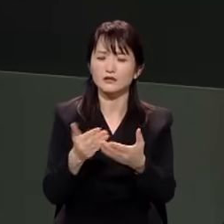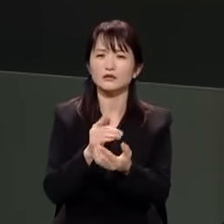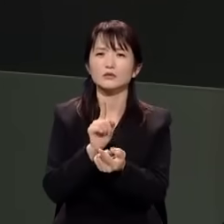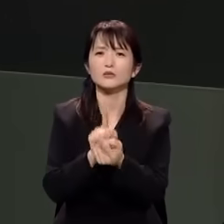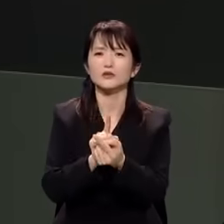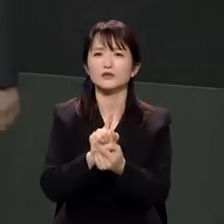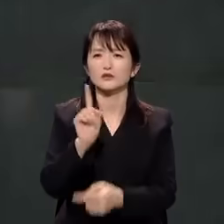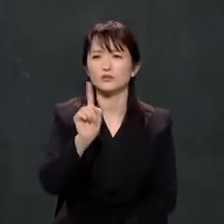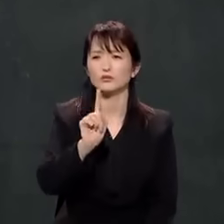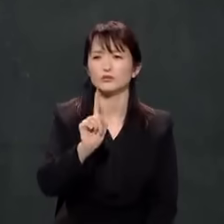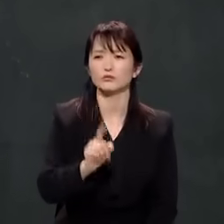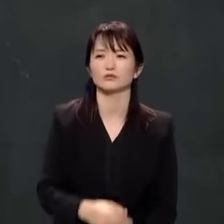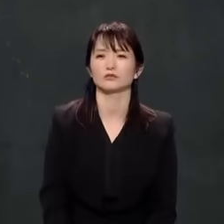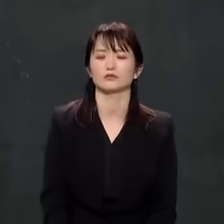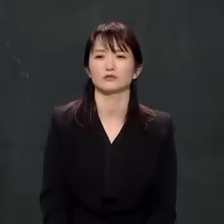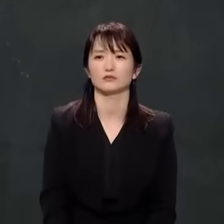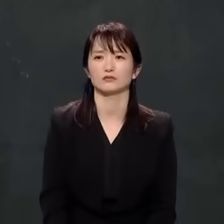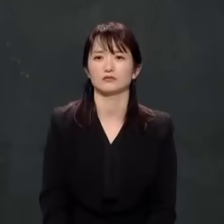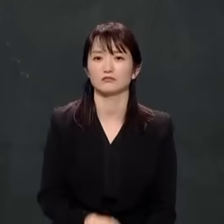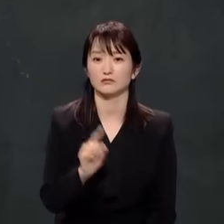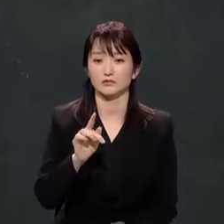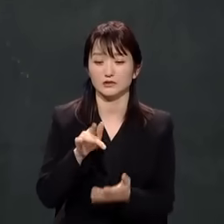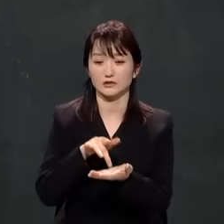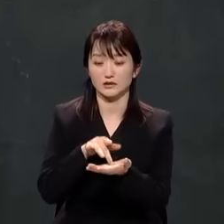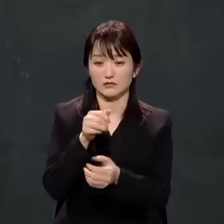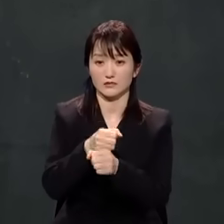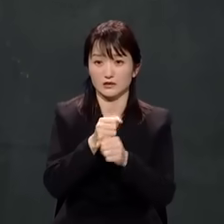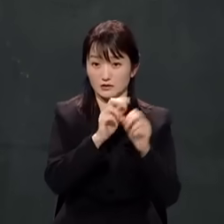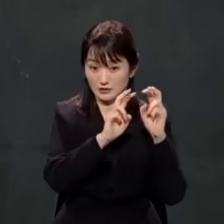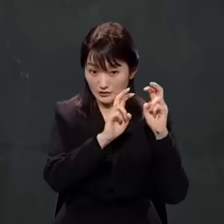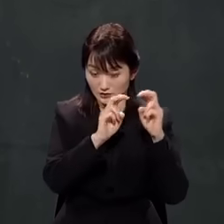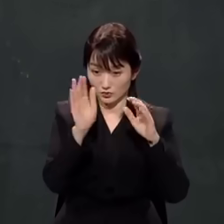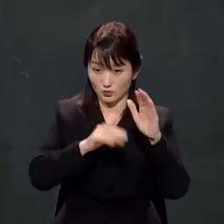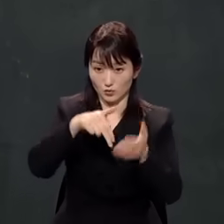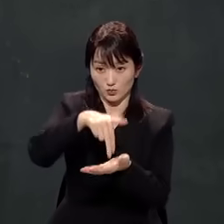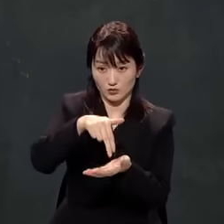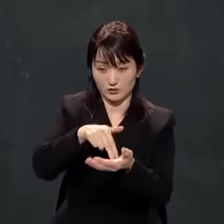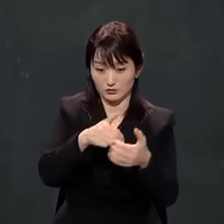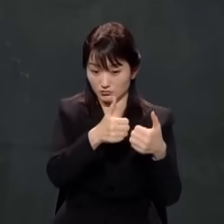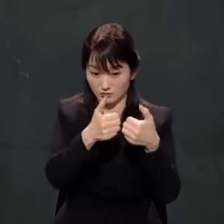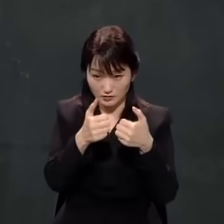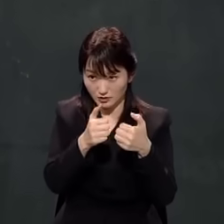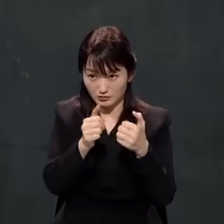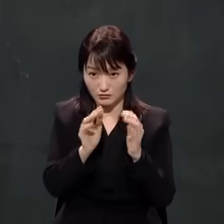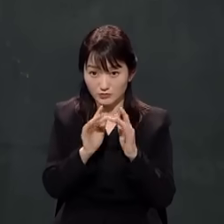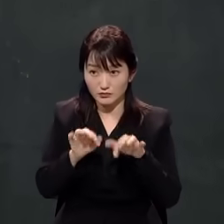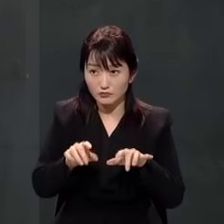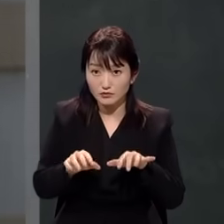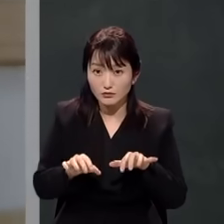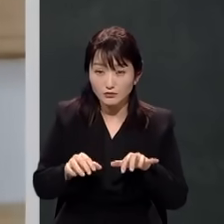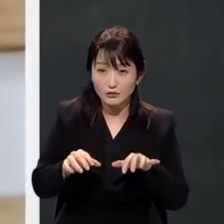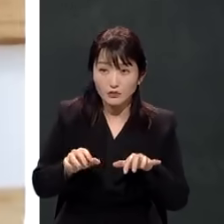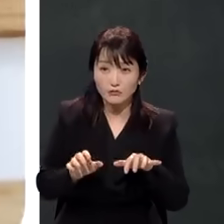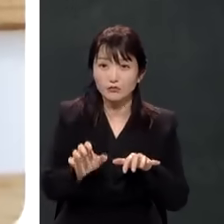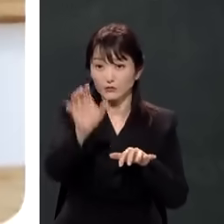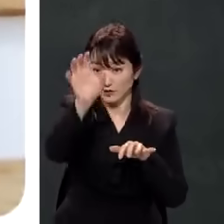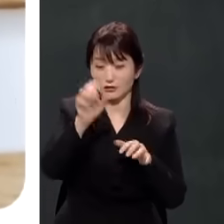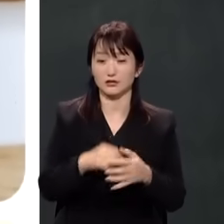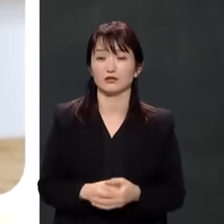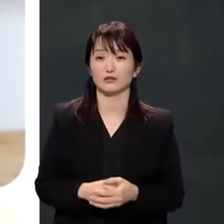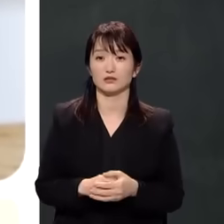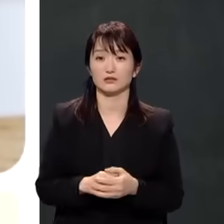만나보시죠. 어느 제약회사의 공식 상담 채팅창입니다. 자, 두 줄 쫙 그어진 임신 테스트기 사진과